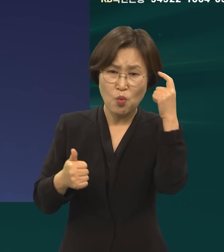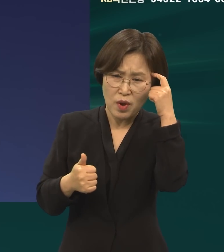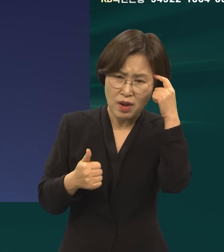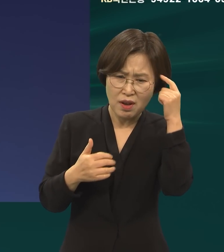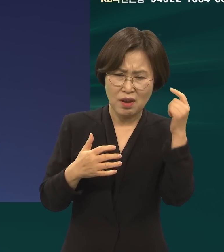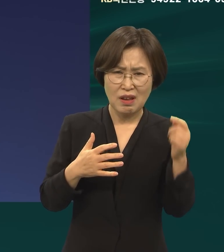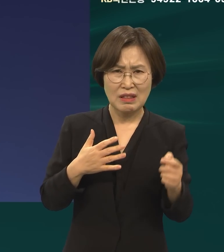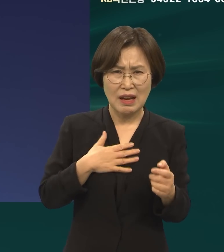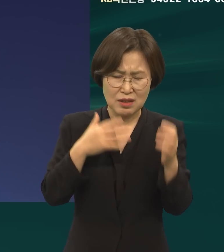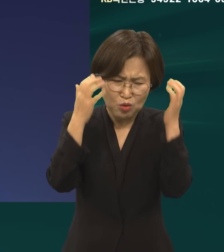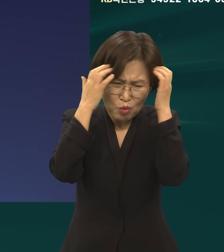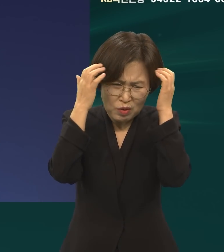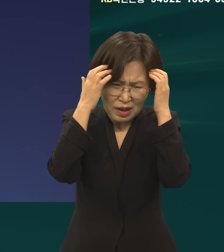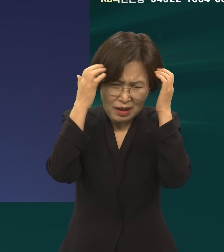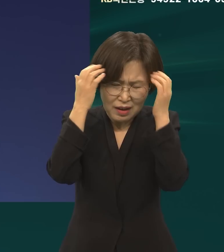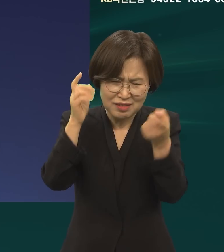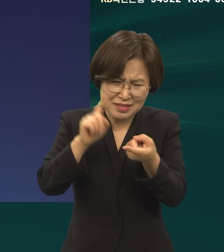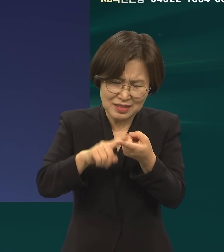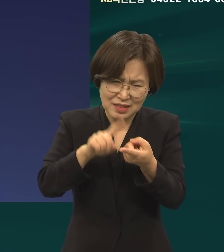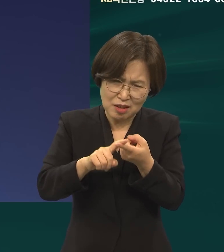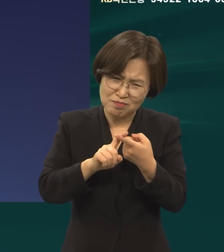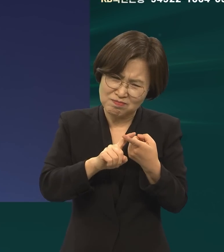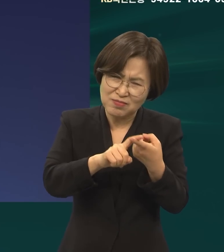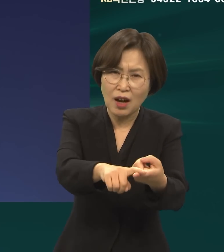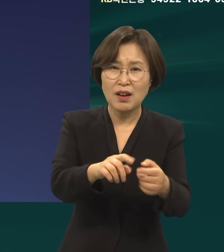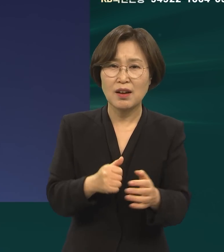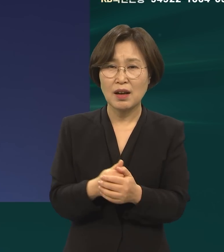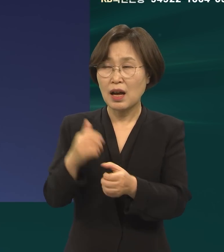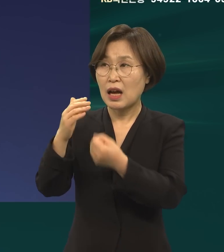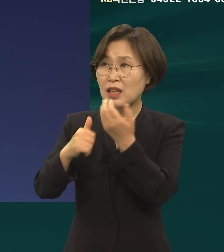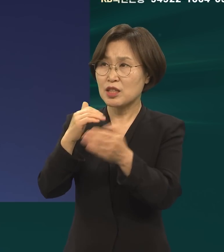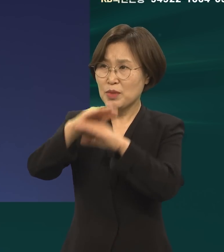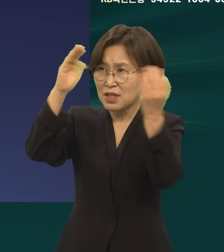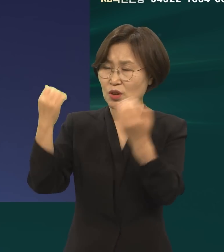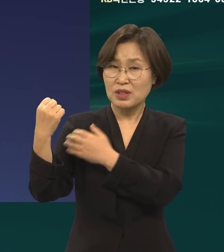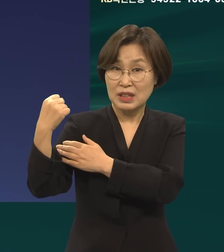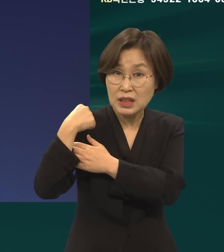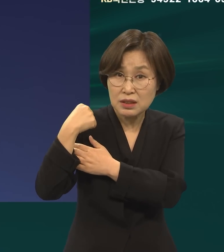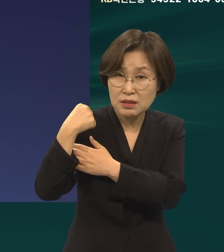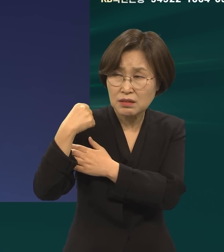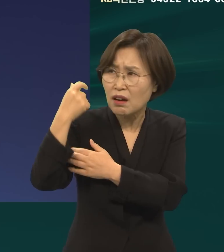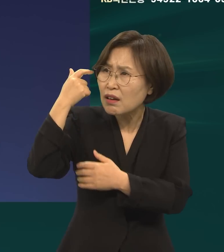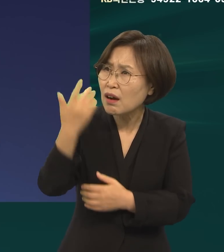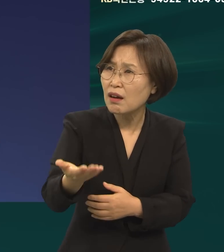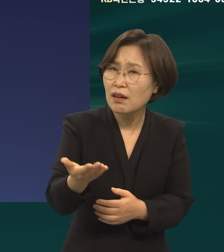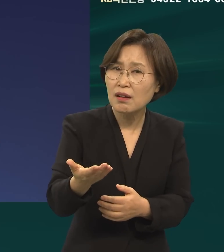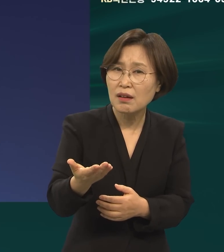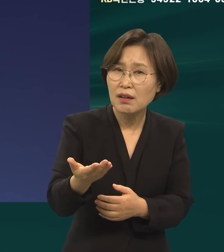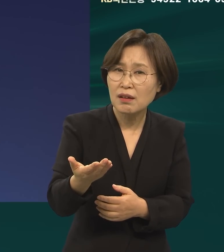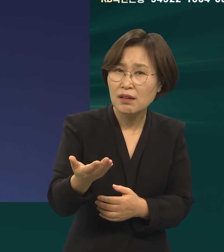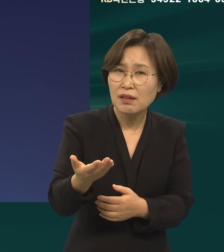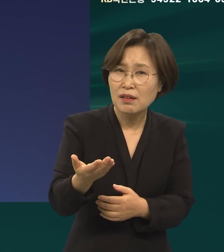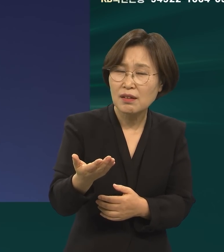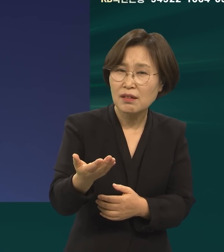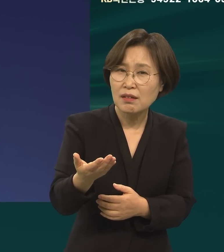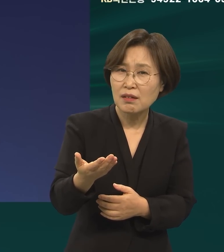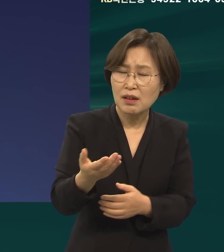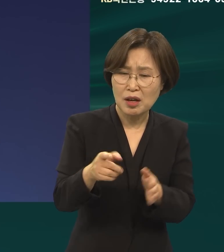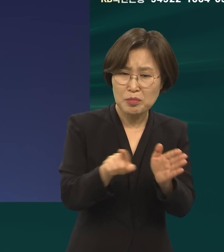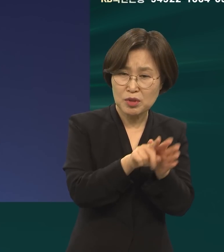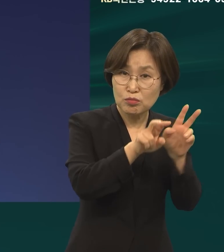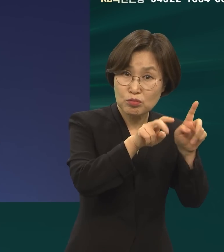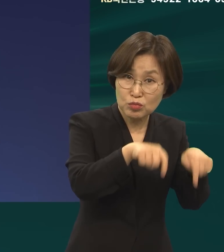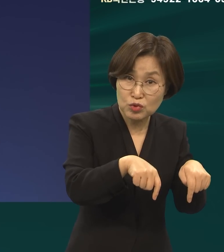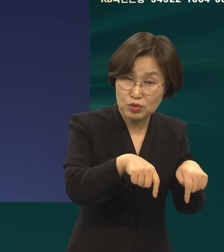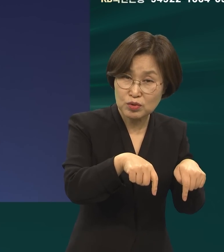속에서 안 건져주시는가? 하나님은 전능하신가? 이런 질문들은 안 믿는 사람만 하는 게 아니라 요즘